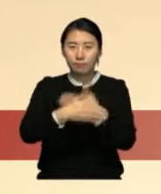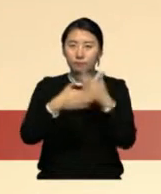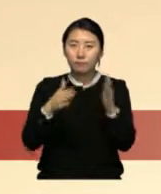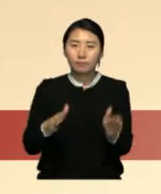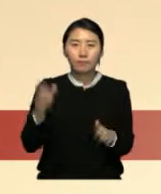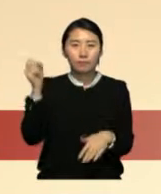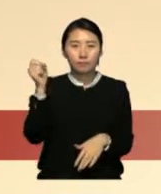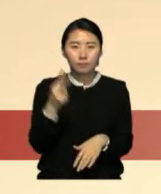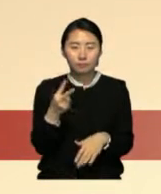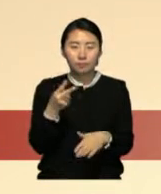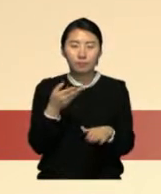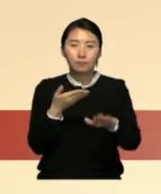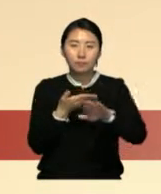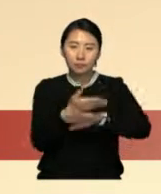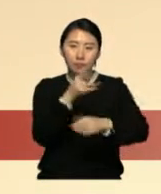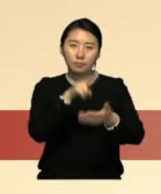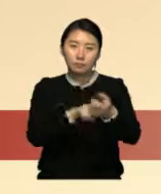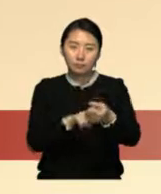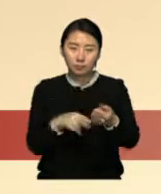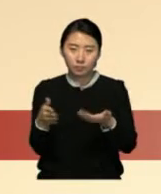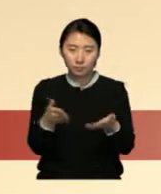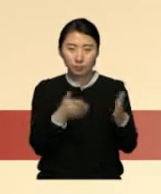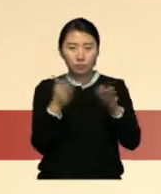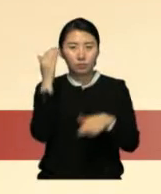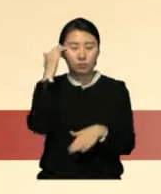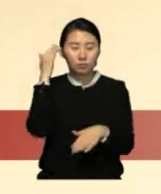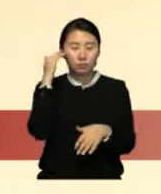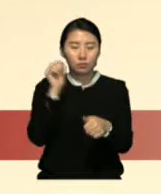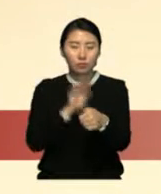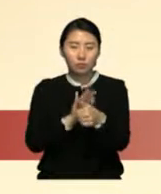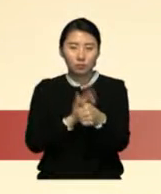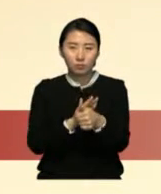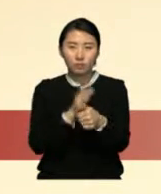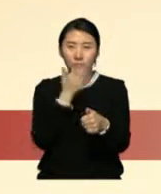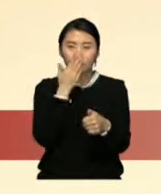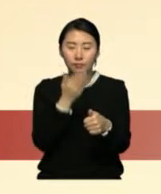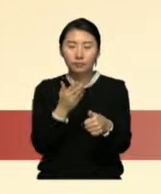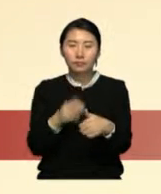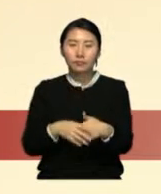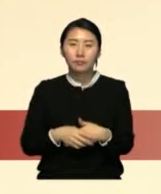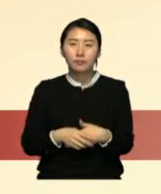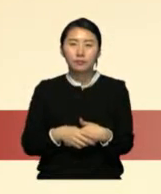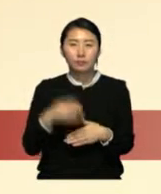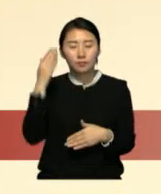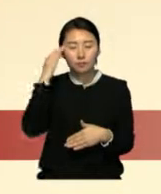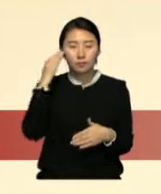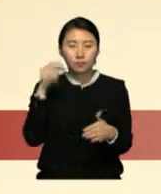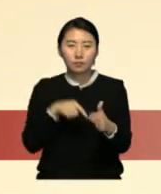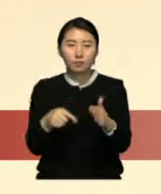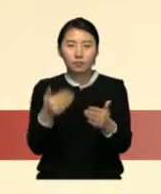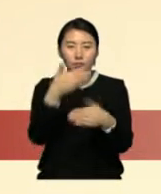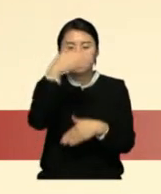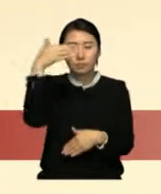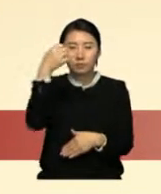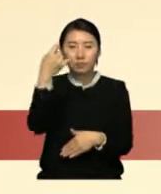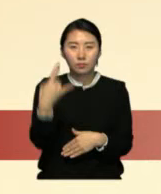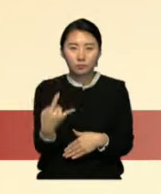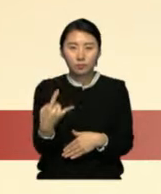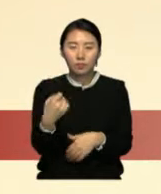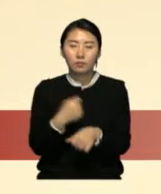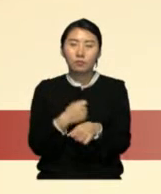또 팔로우 개척을 위한 국내 마케팅 지원 등을 지원하며 국내 전시회,